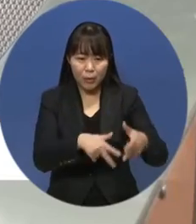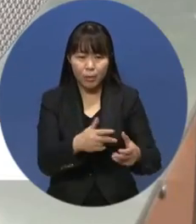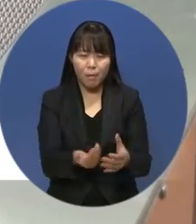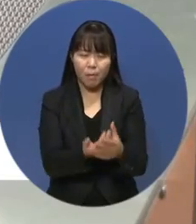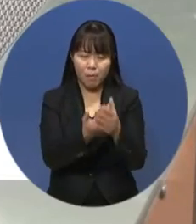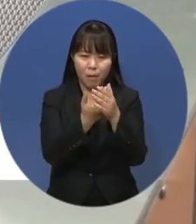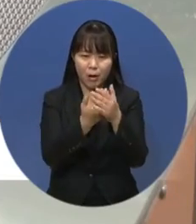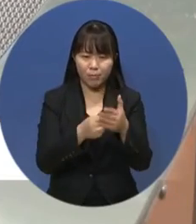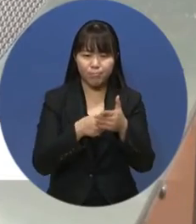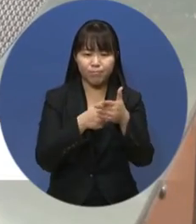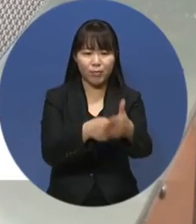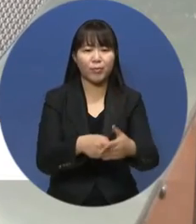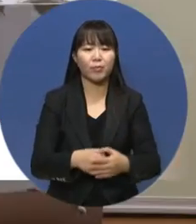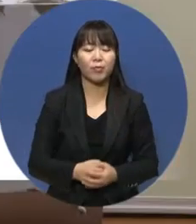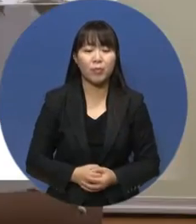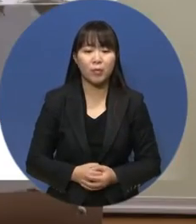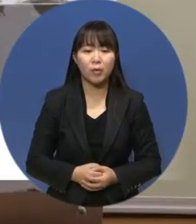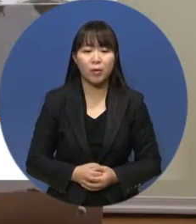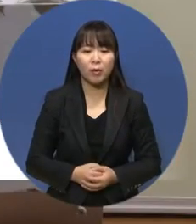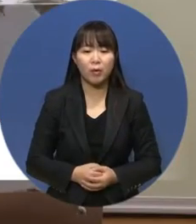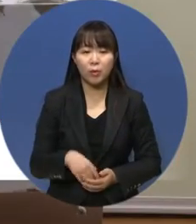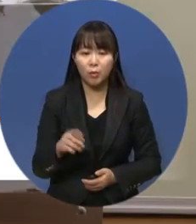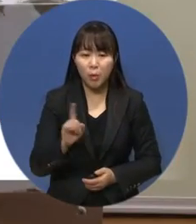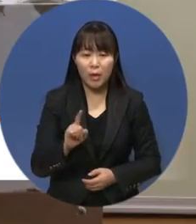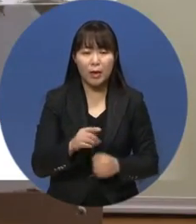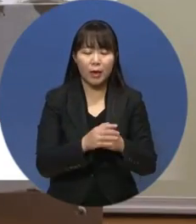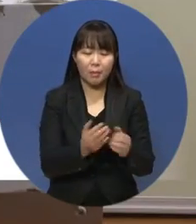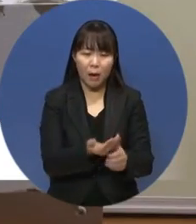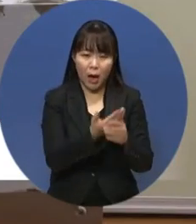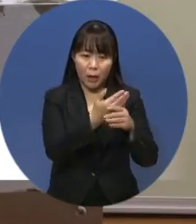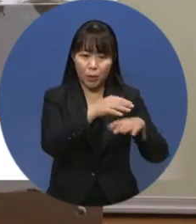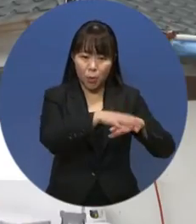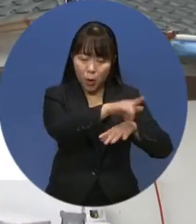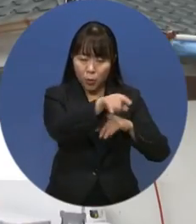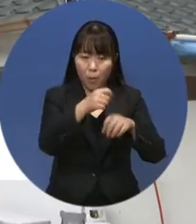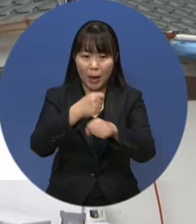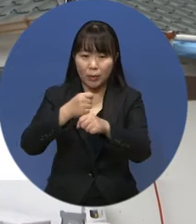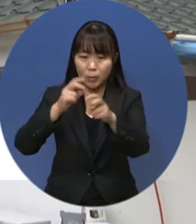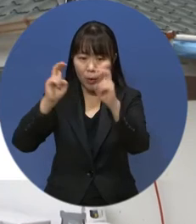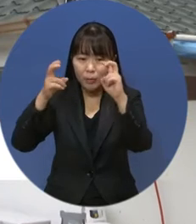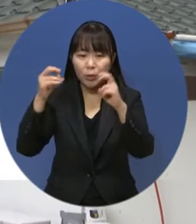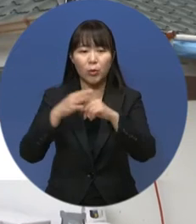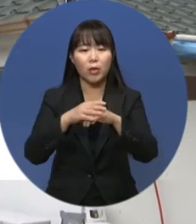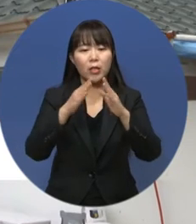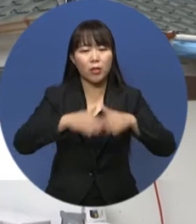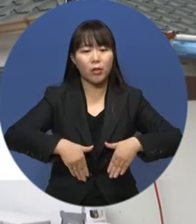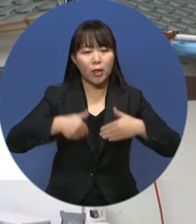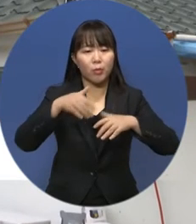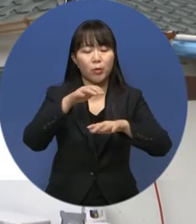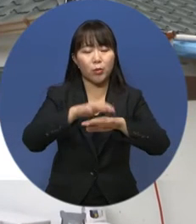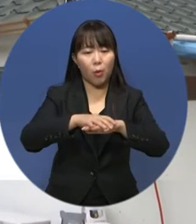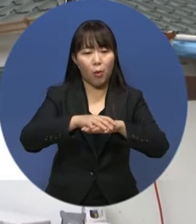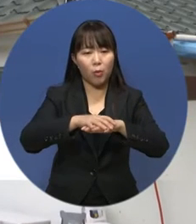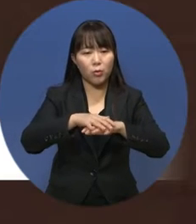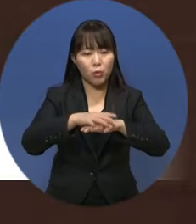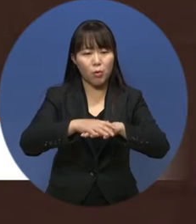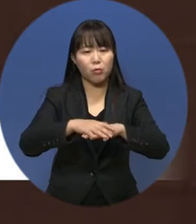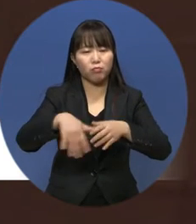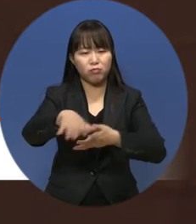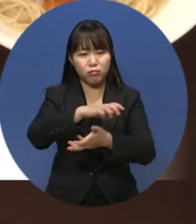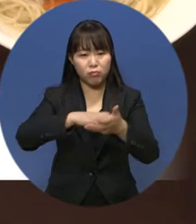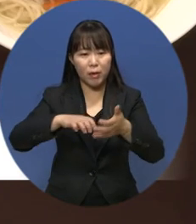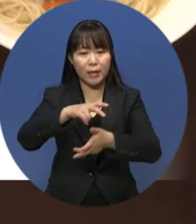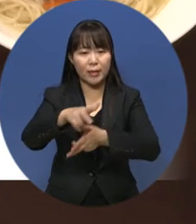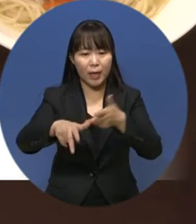나섭니다 이번 육성 사업으로 재배 농가와 가공업체 전남 농촌 융복합 산업 지원